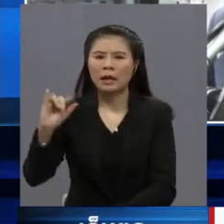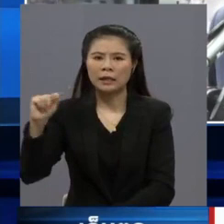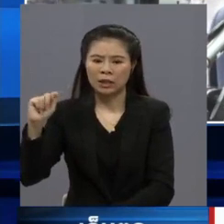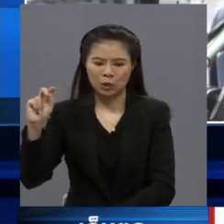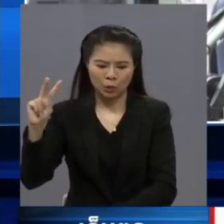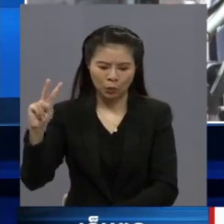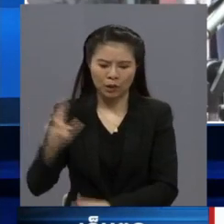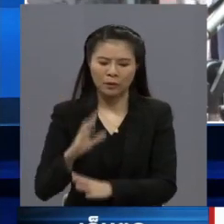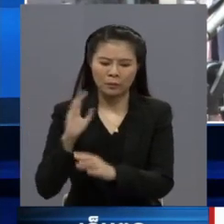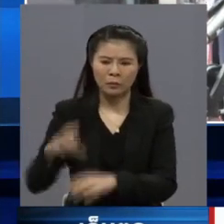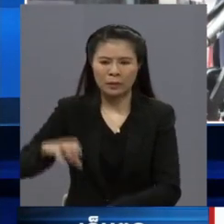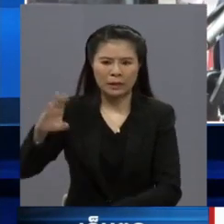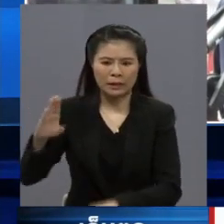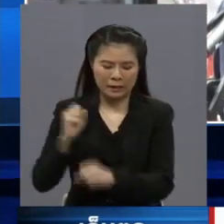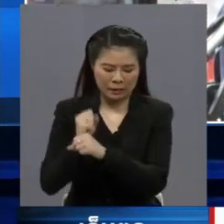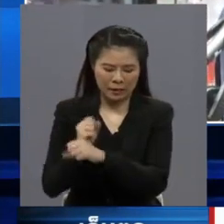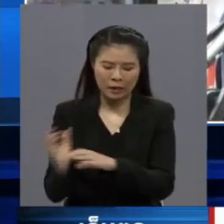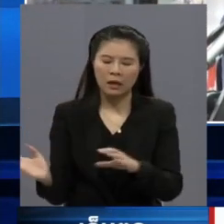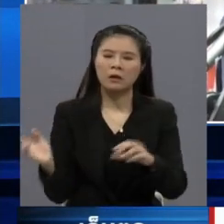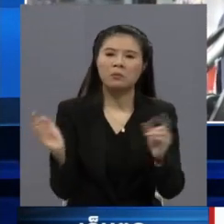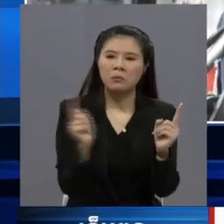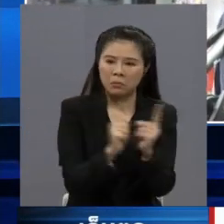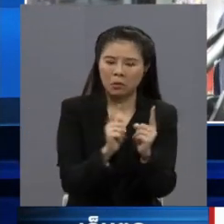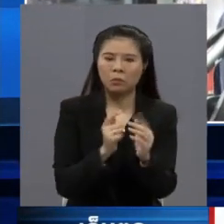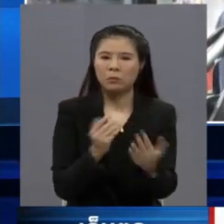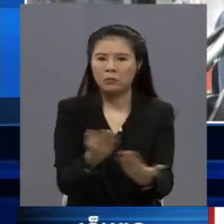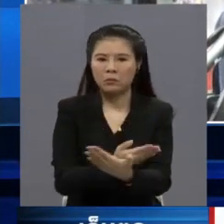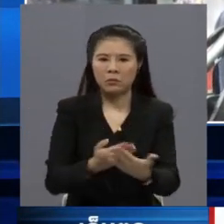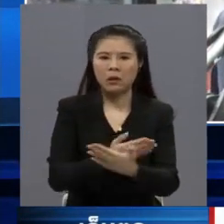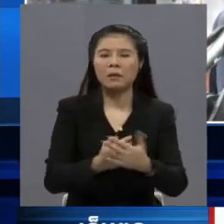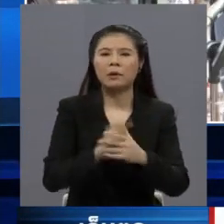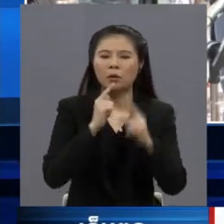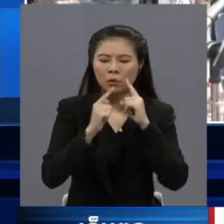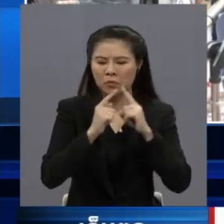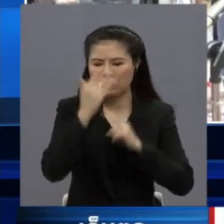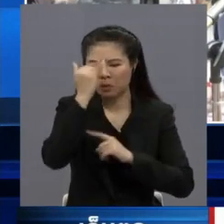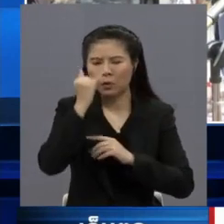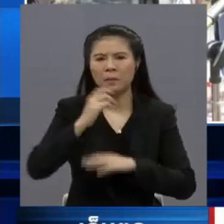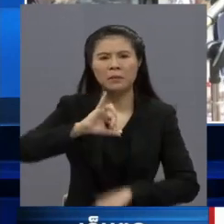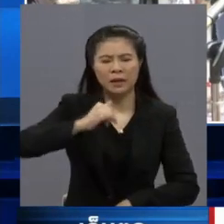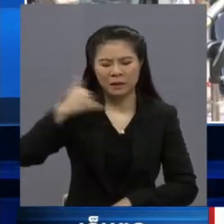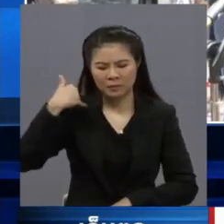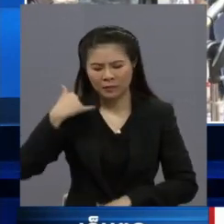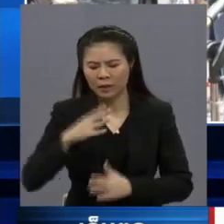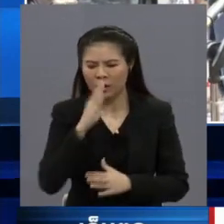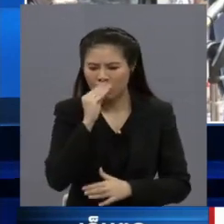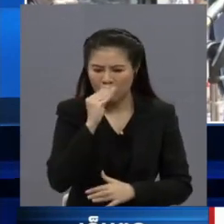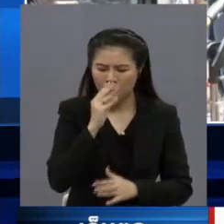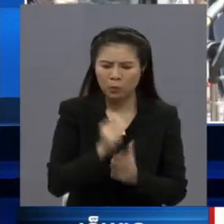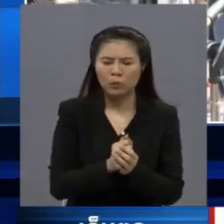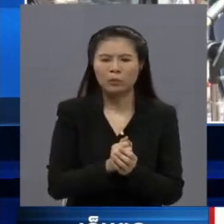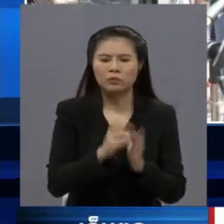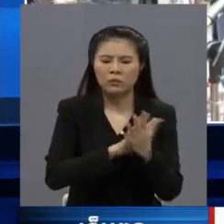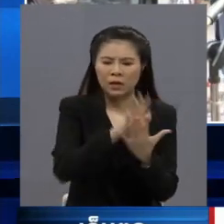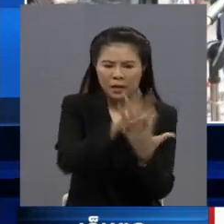ากระบวนการที่ผ่านมาในการประชุมมันถูกตั้งข้อสงสัยอะที่รายงานไม่ตรงกับข้อเท็จจริงมันมีข้อพิรุธต่างๆโดยเฉพาะรายงานงบการ